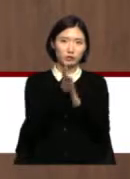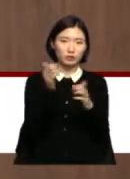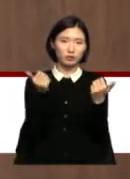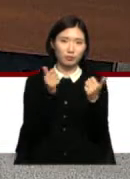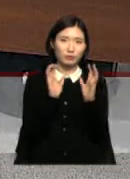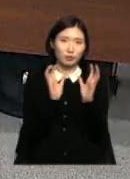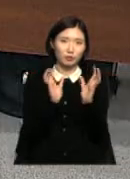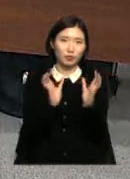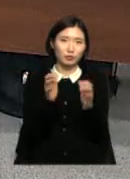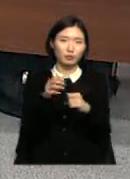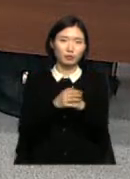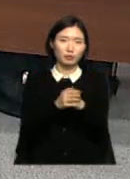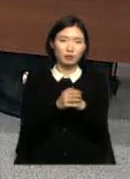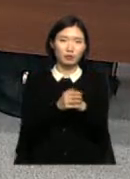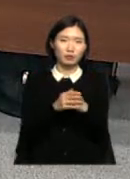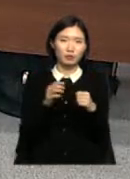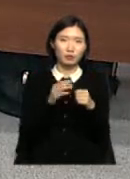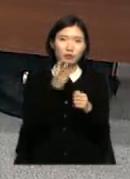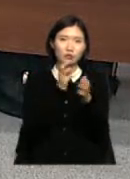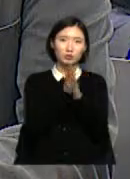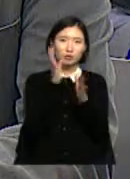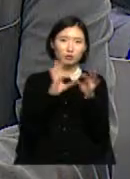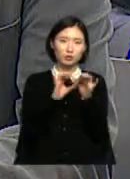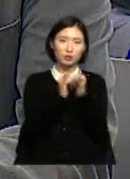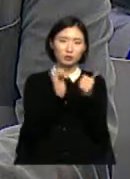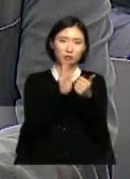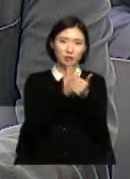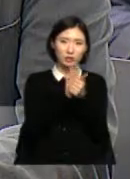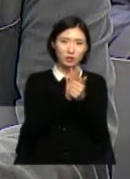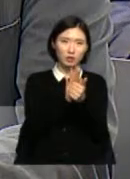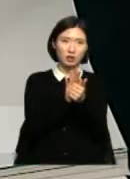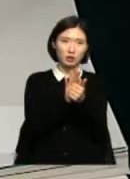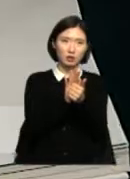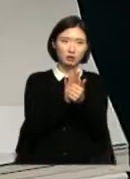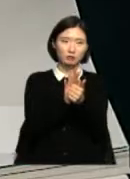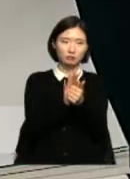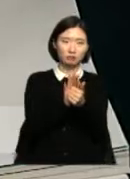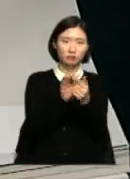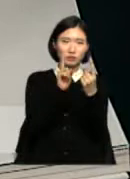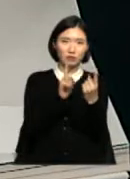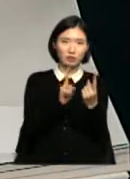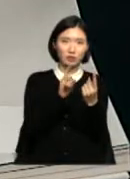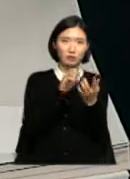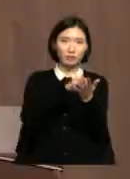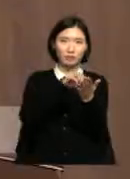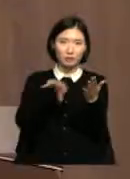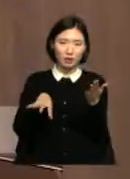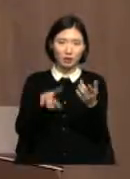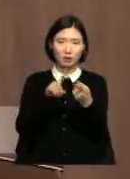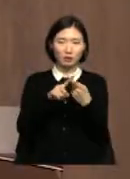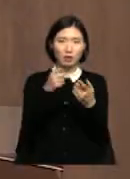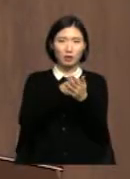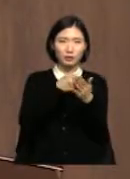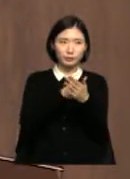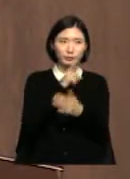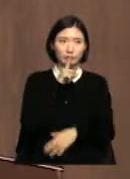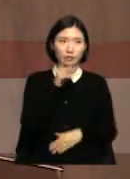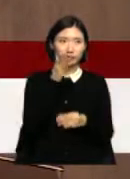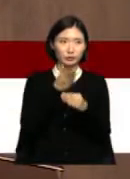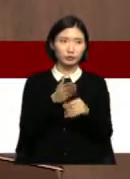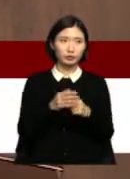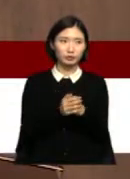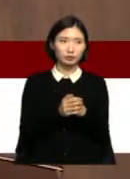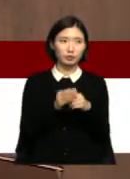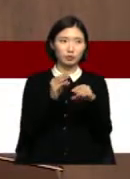토론회, 서울시 관계자 입에서는 지원 대상 제외에 대한 아쉬움이 그대로 드러납니다. 과다 상승을 막기 위한